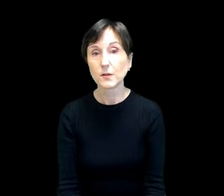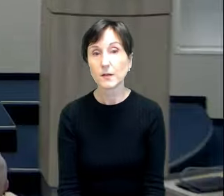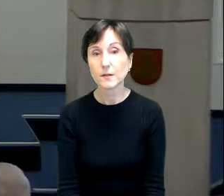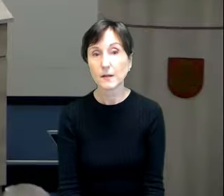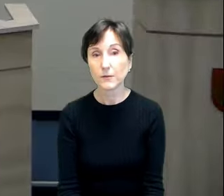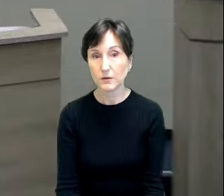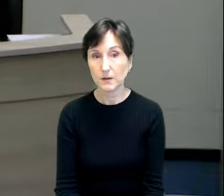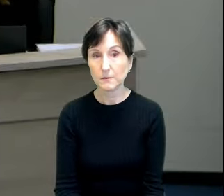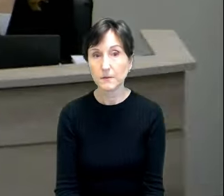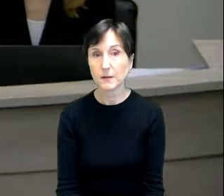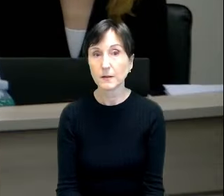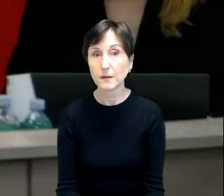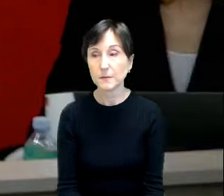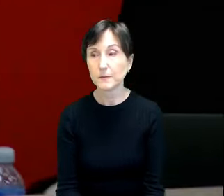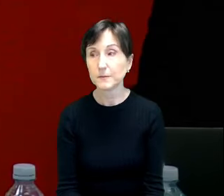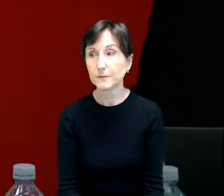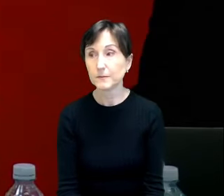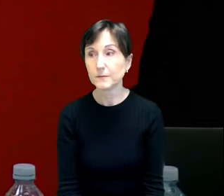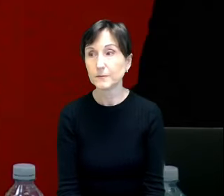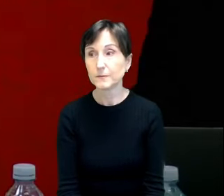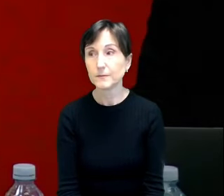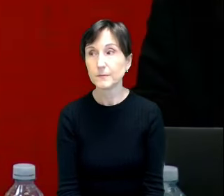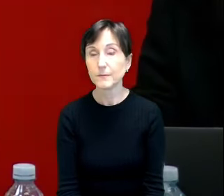pakartokim tada prašau